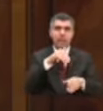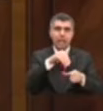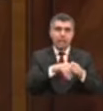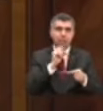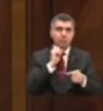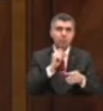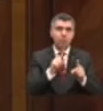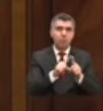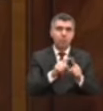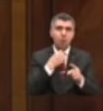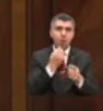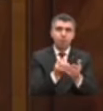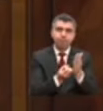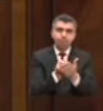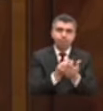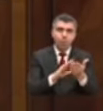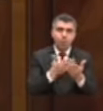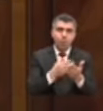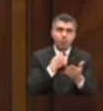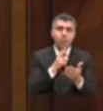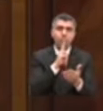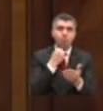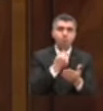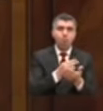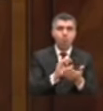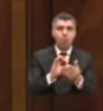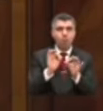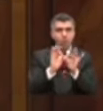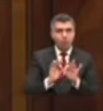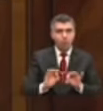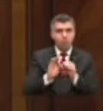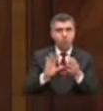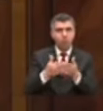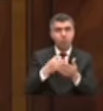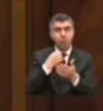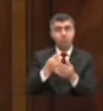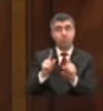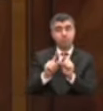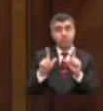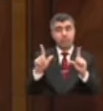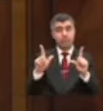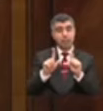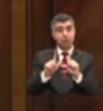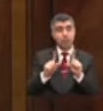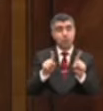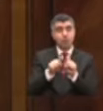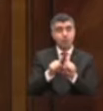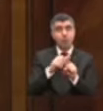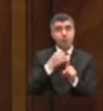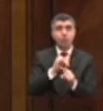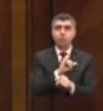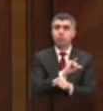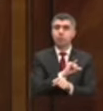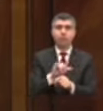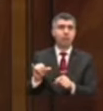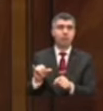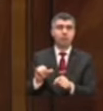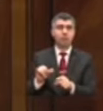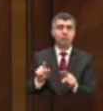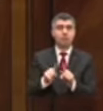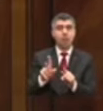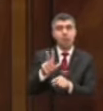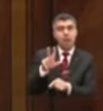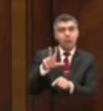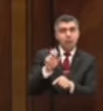عندهم المعلومات، مع الاسف البعض عندهم المعلومات، ولكن لانه امام الراي العام لابد يكسب اصوات ديالهم. ماشي معقول انتم عارفين